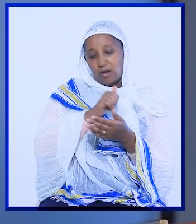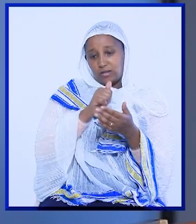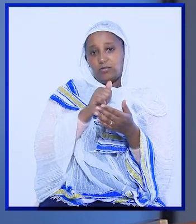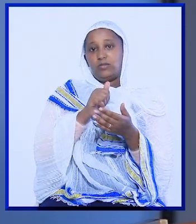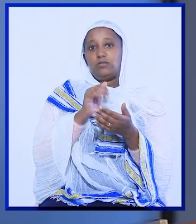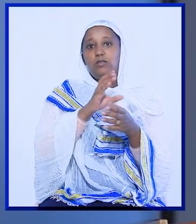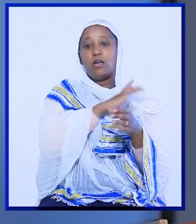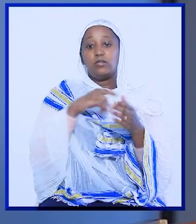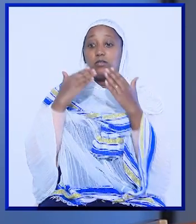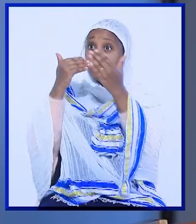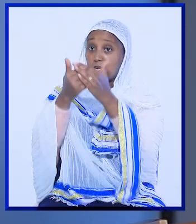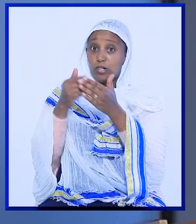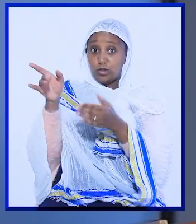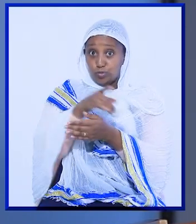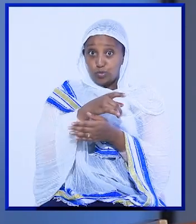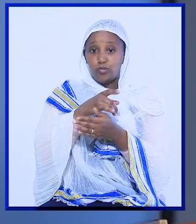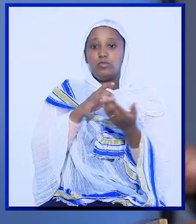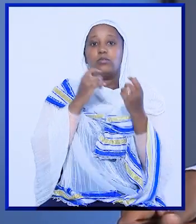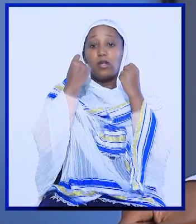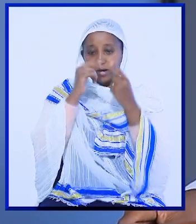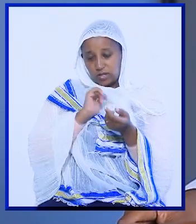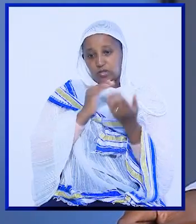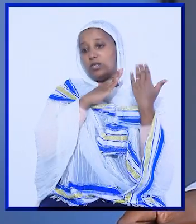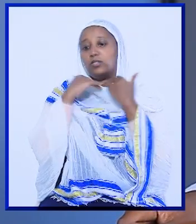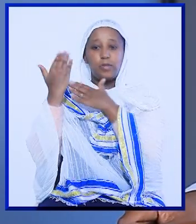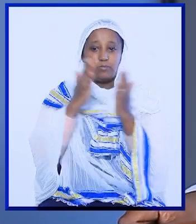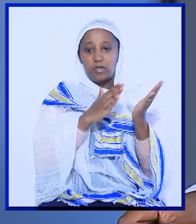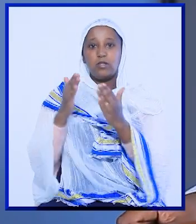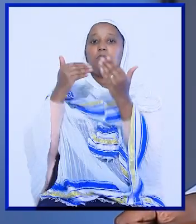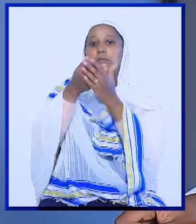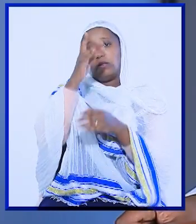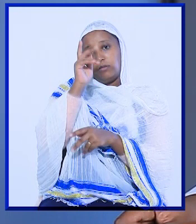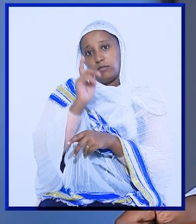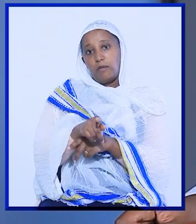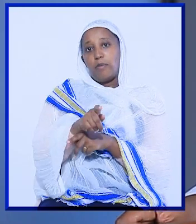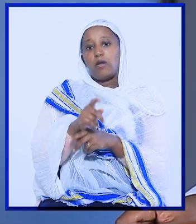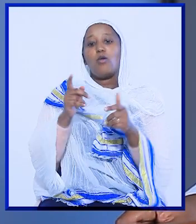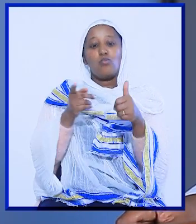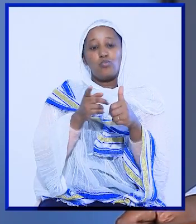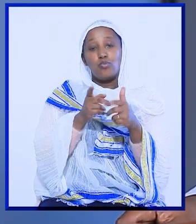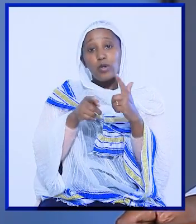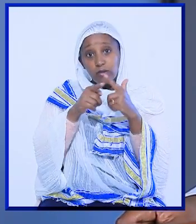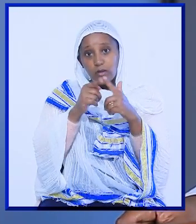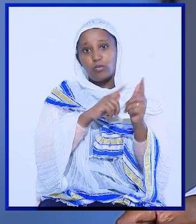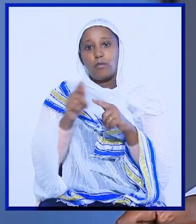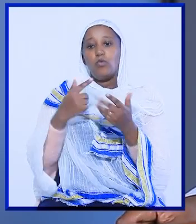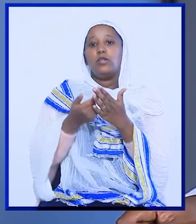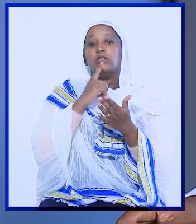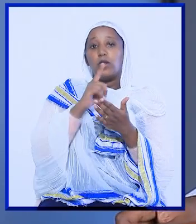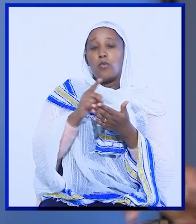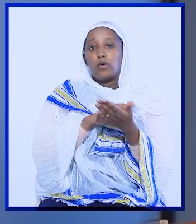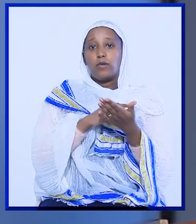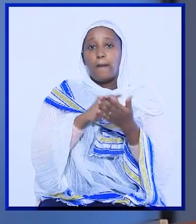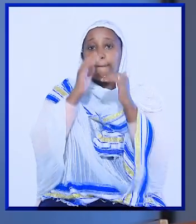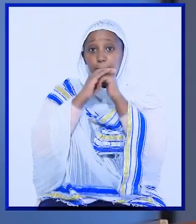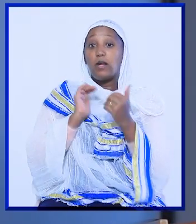ክብር ስለሌለ ራስን የክርስትናው መዳረሻ ግን ምን እንደሆነ ተረድተን ራሳችንን ለሰማዕትነት ማዘጋጀት ማብቃት ይጠበቅብናል።